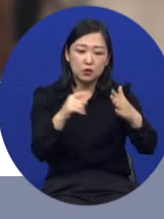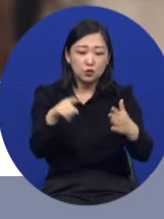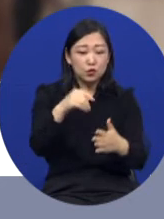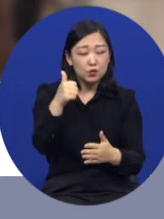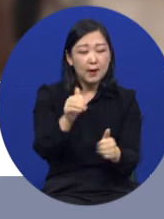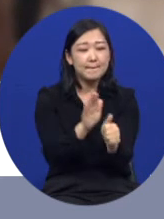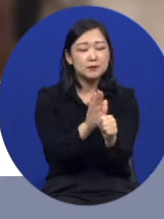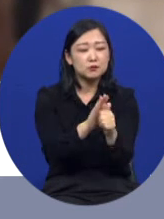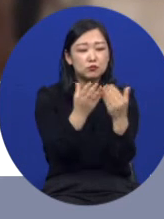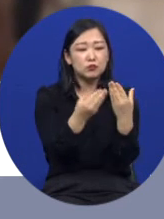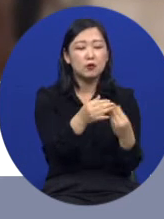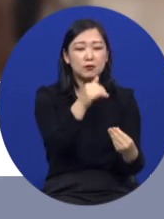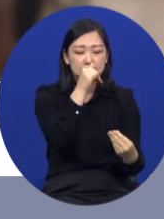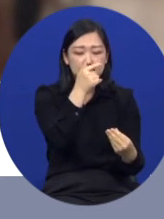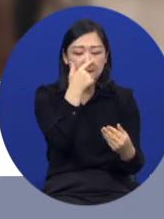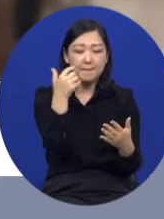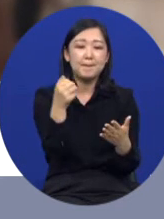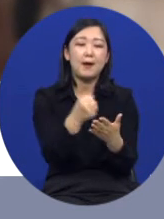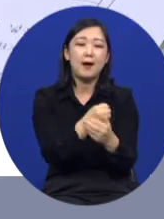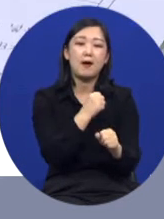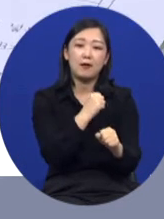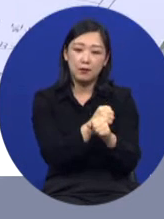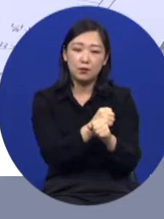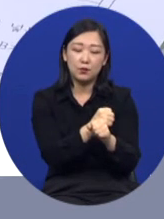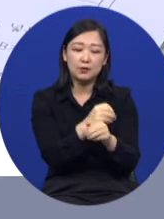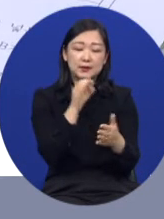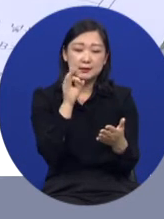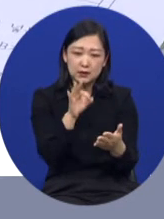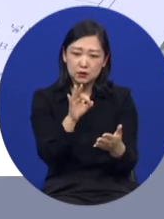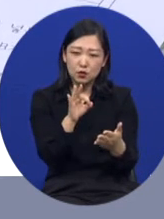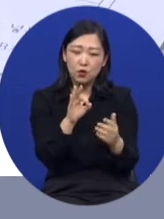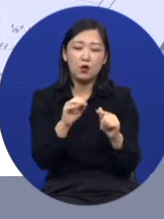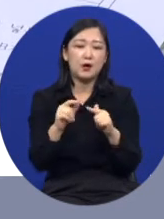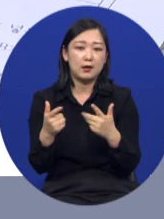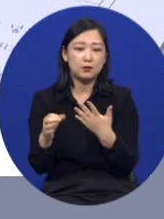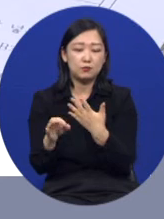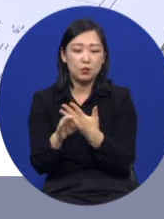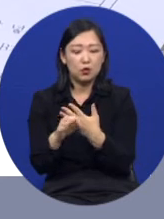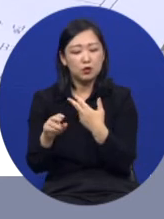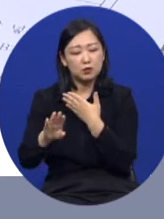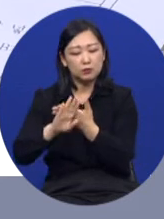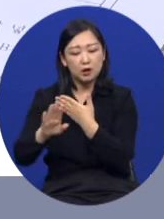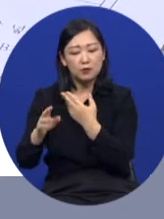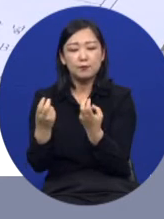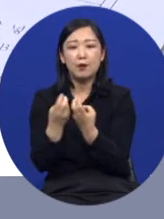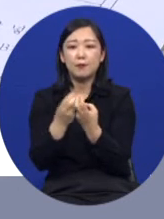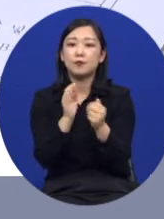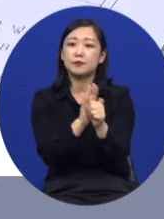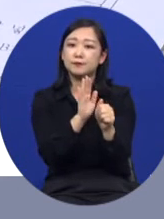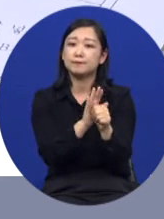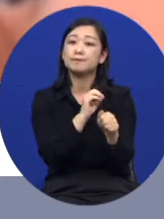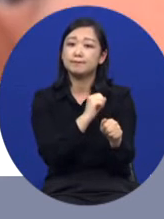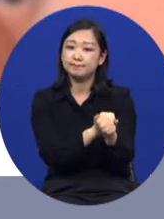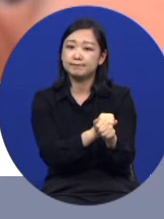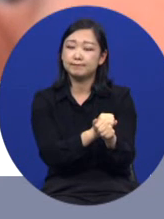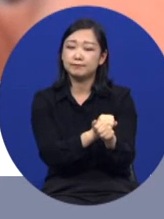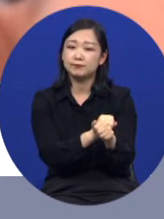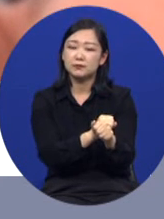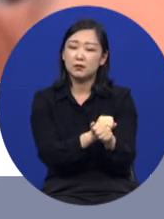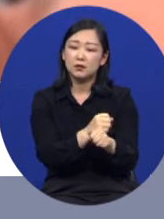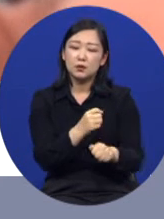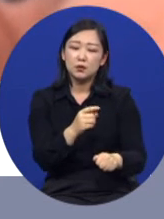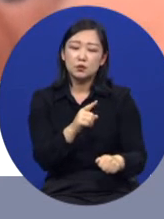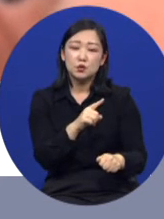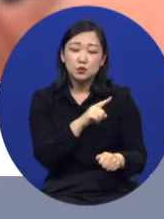지원할 내용이 있는지를 파악해서 뭐 재정적이든 아니면 뭐 다른 방법으로든 지원하는, 그래서 최소한